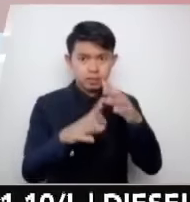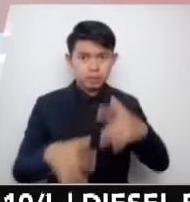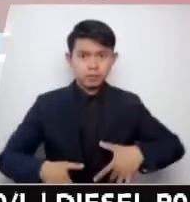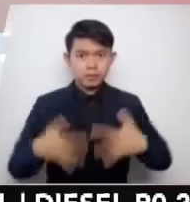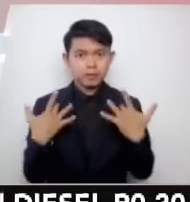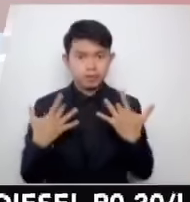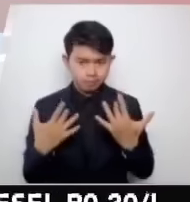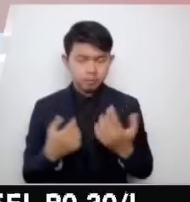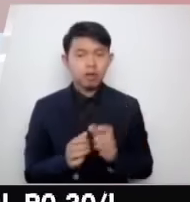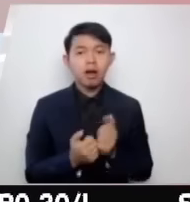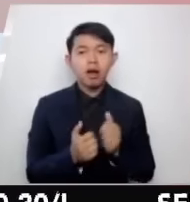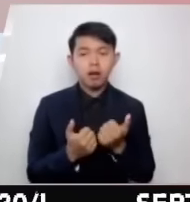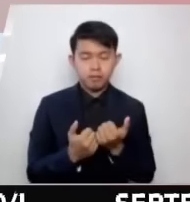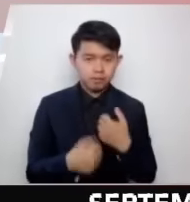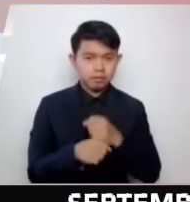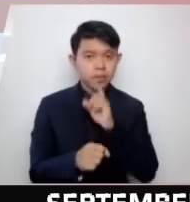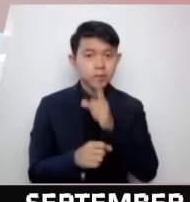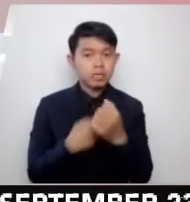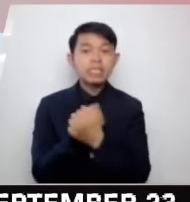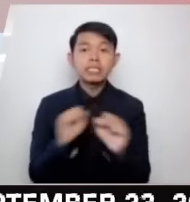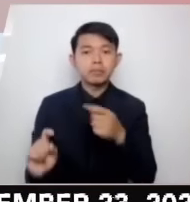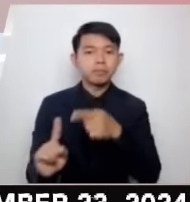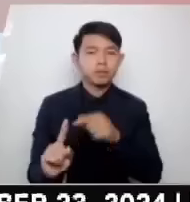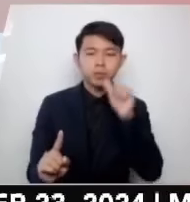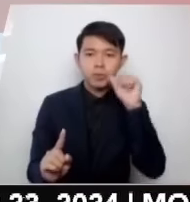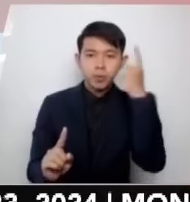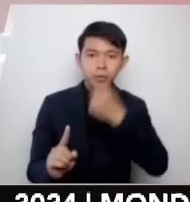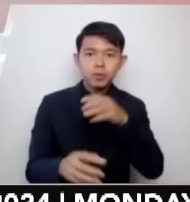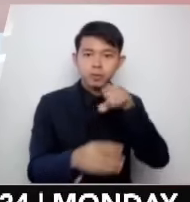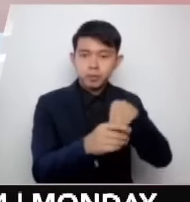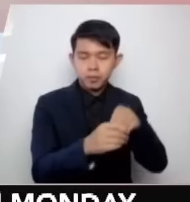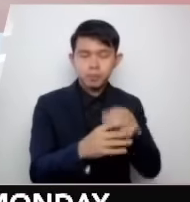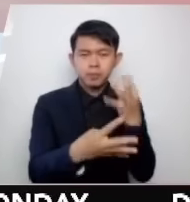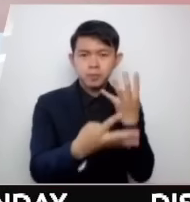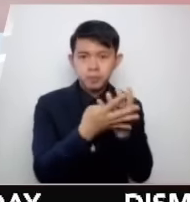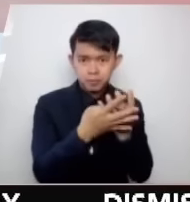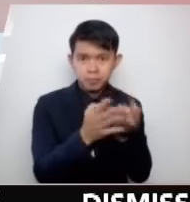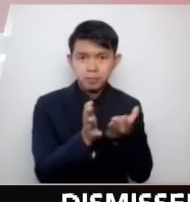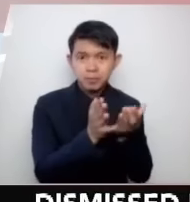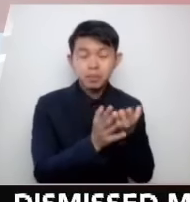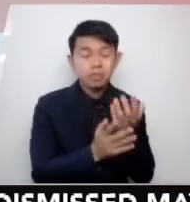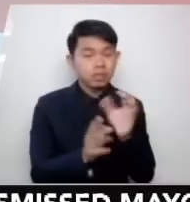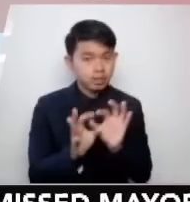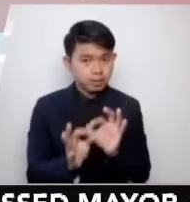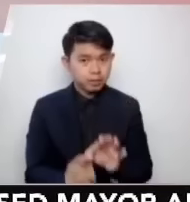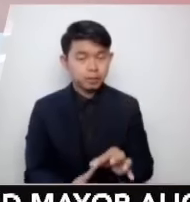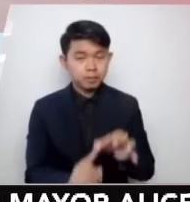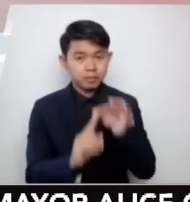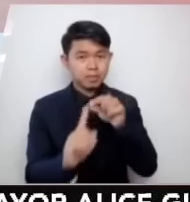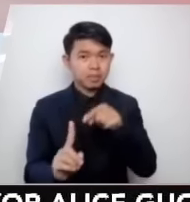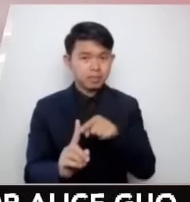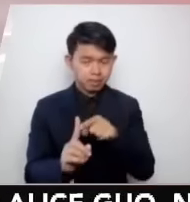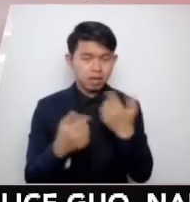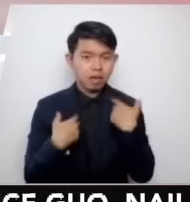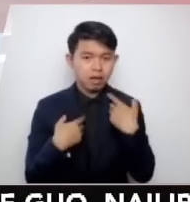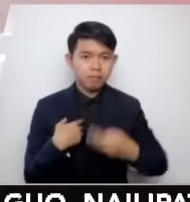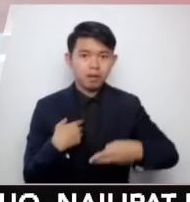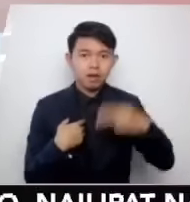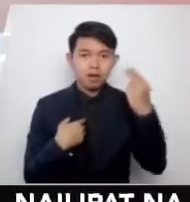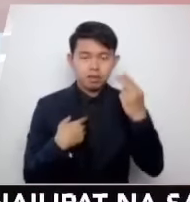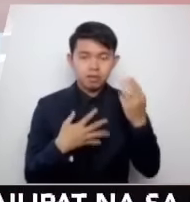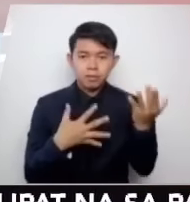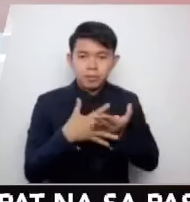ang seguridad ni Alice Guo sa loob ng Pasig City Jail, lalo't sangkot nga siya sa isang high profile case at nangangamba sa kanyang